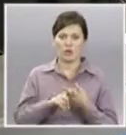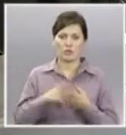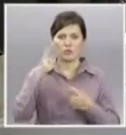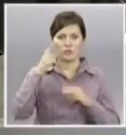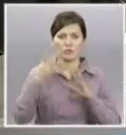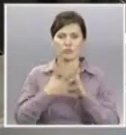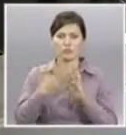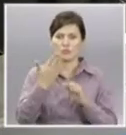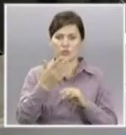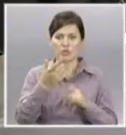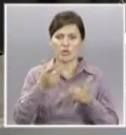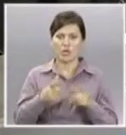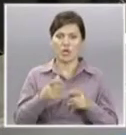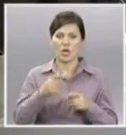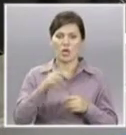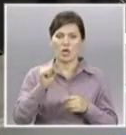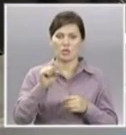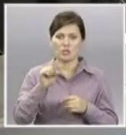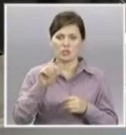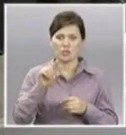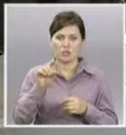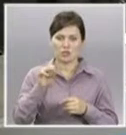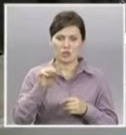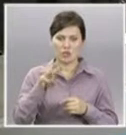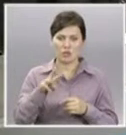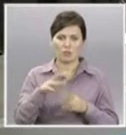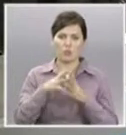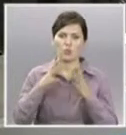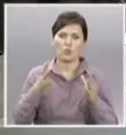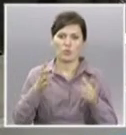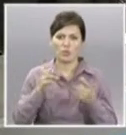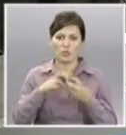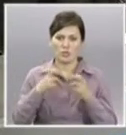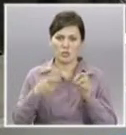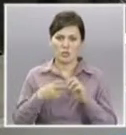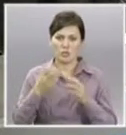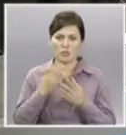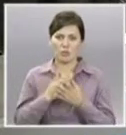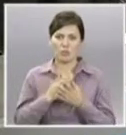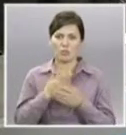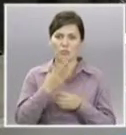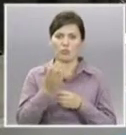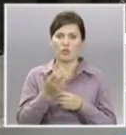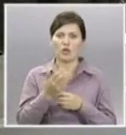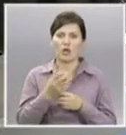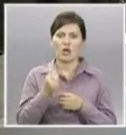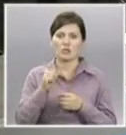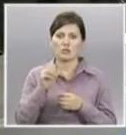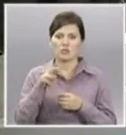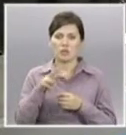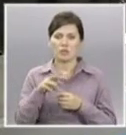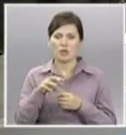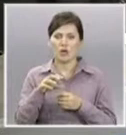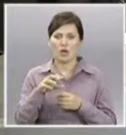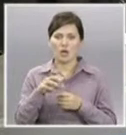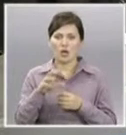отырмын, бұл кісінің айтқан, бұл мына АЗТМ дегенге байланысты бізде үлкен бір мәселе бар. Бұл АЗТМ деген Алматы